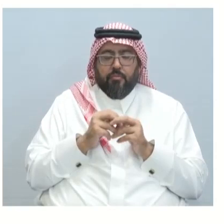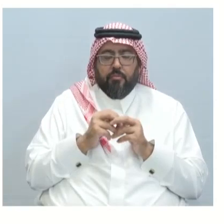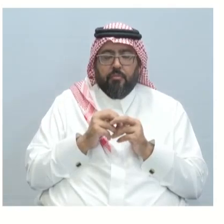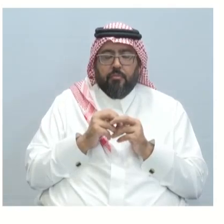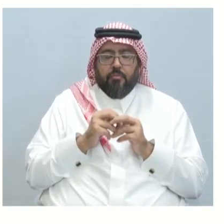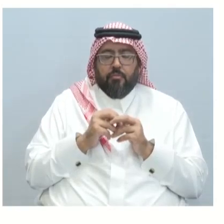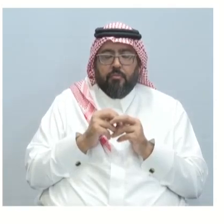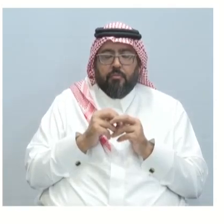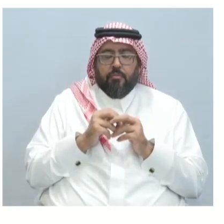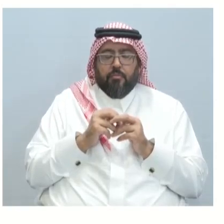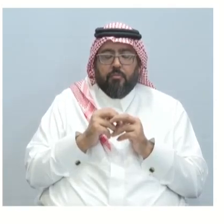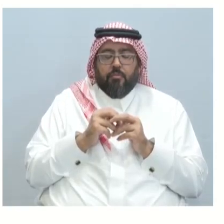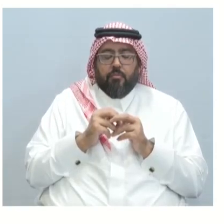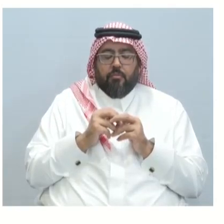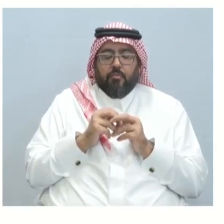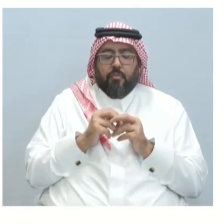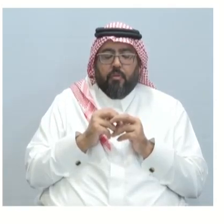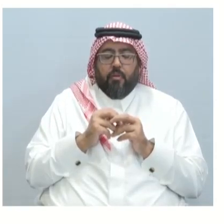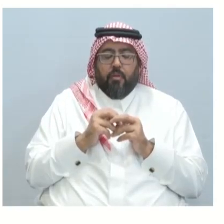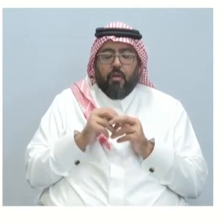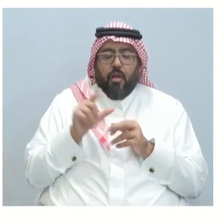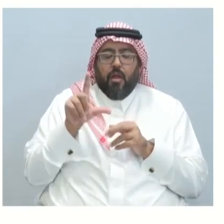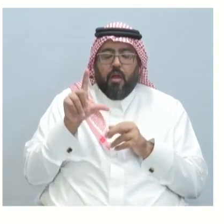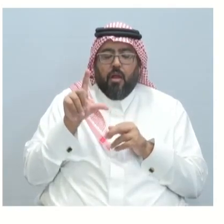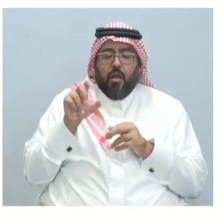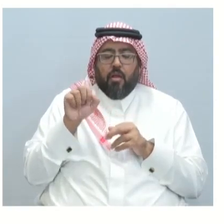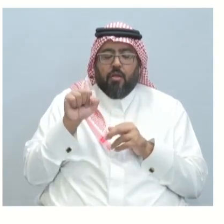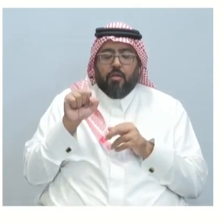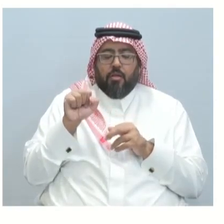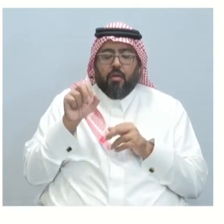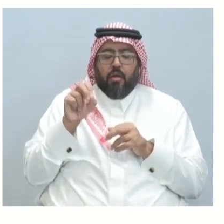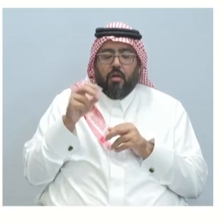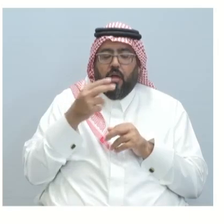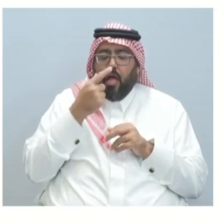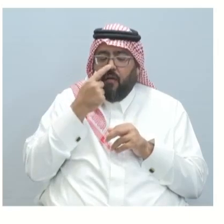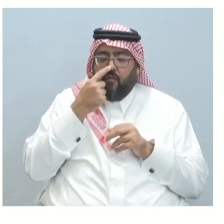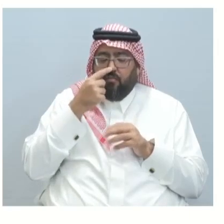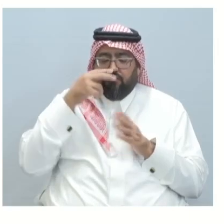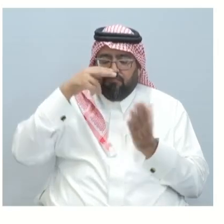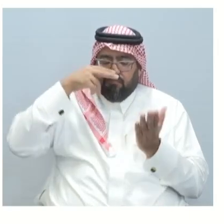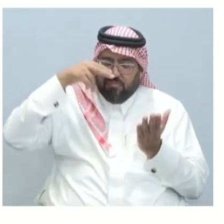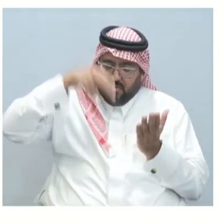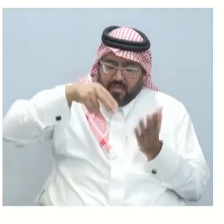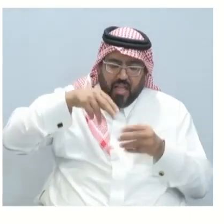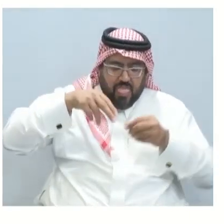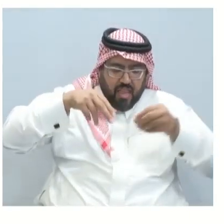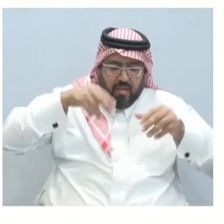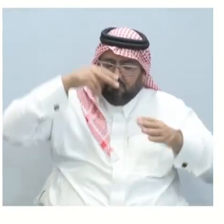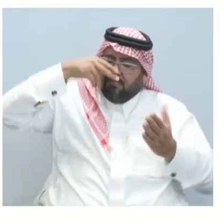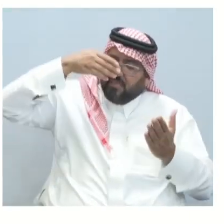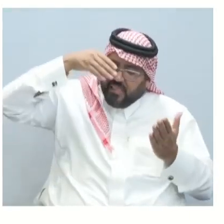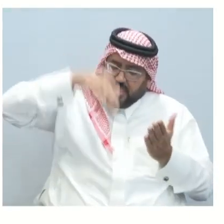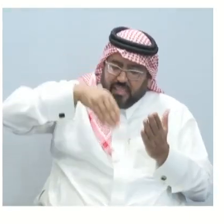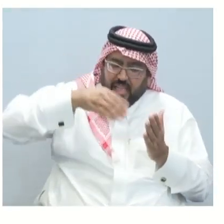انفه احسنتم رغم انفه اي لصق انفه بالتراب اي ذل وخاب وخسر